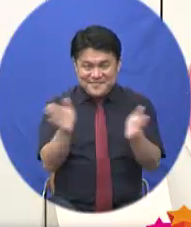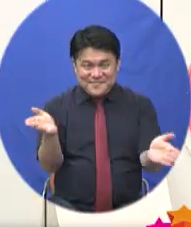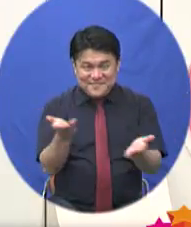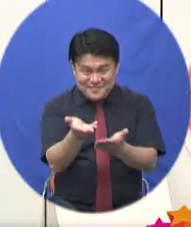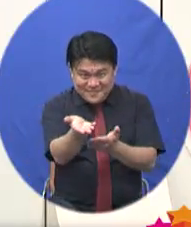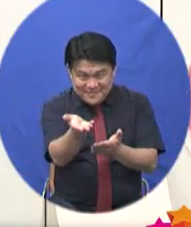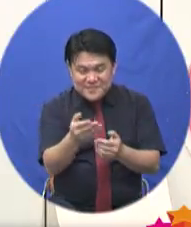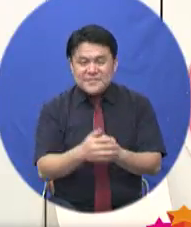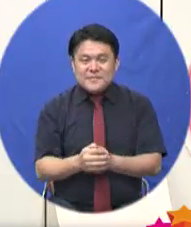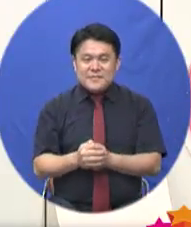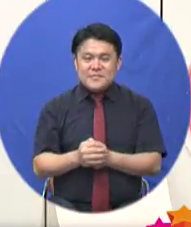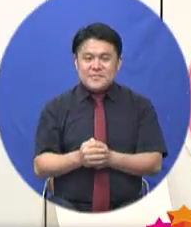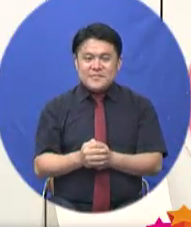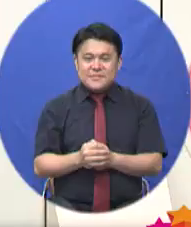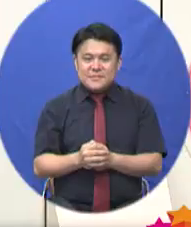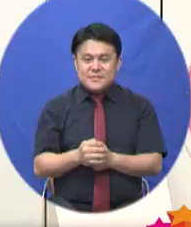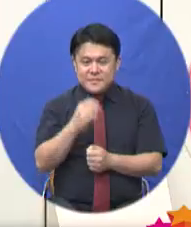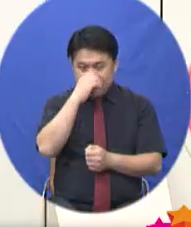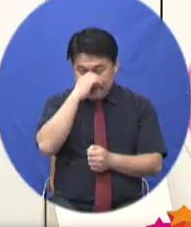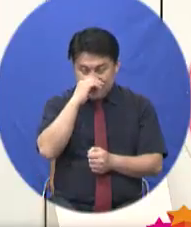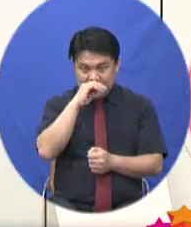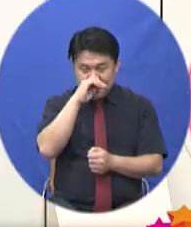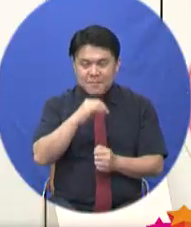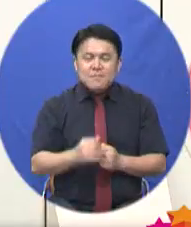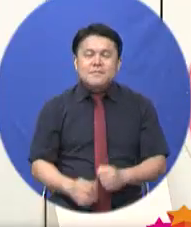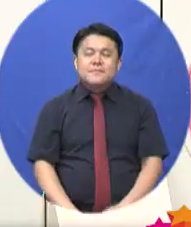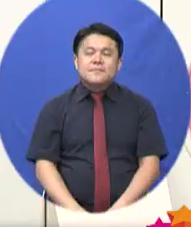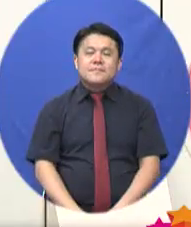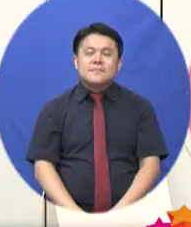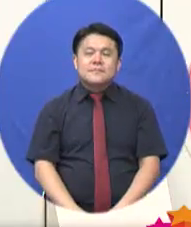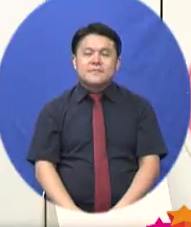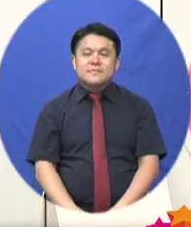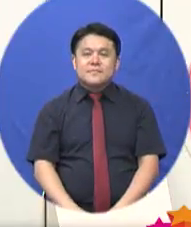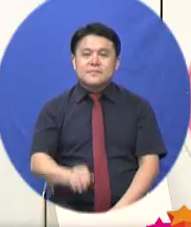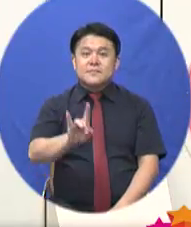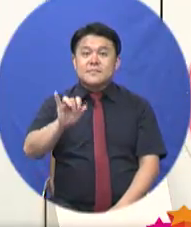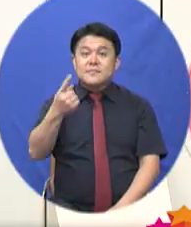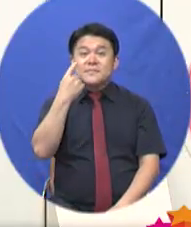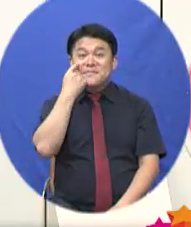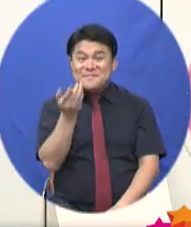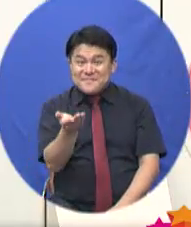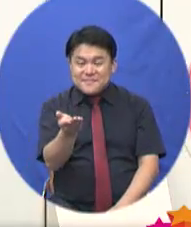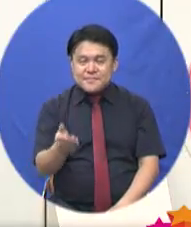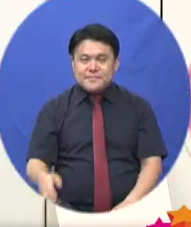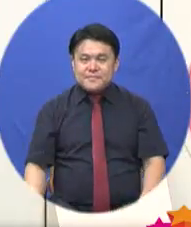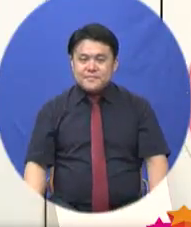배호 최사만 씨, 최사만 씨. 예. 배호 모창입니다.